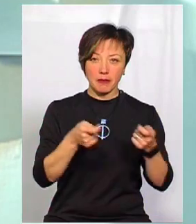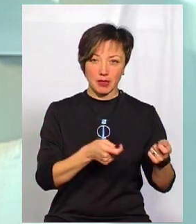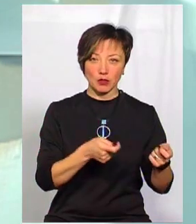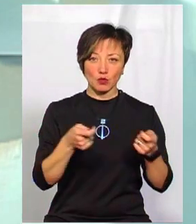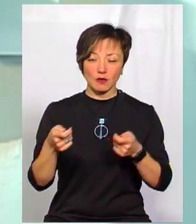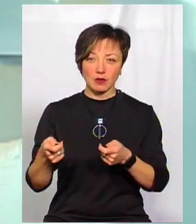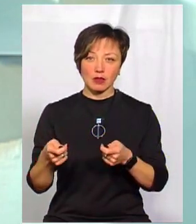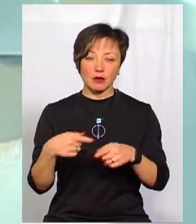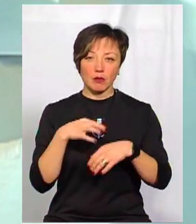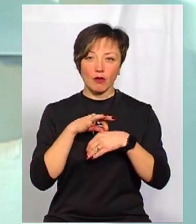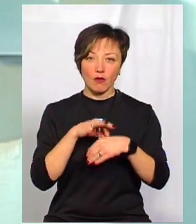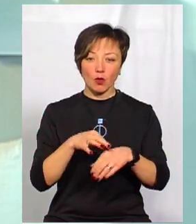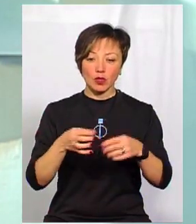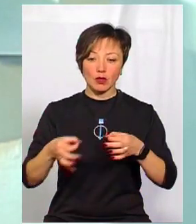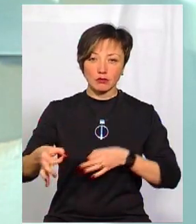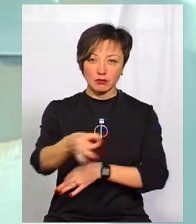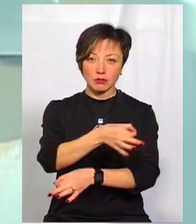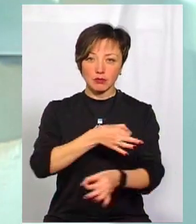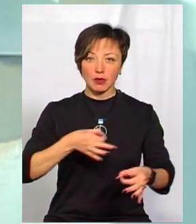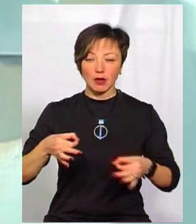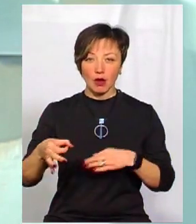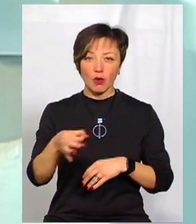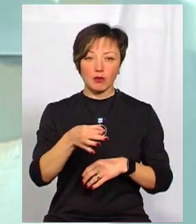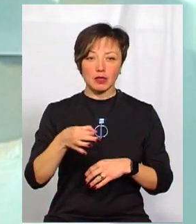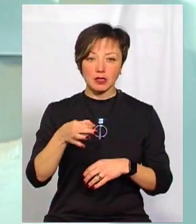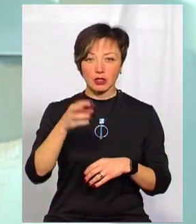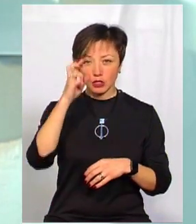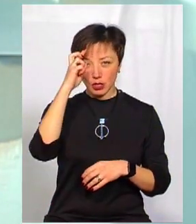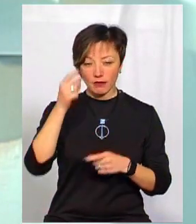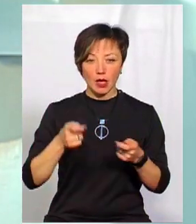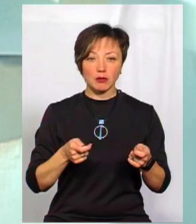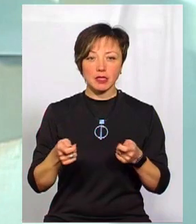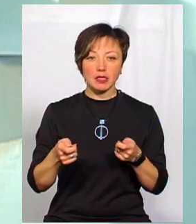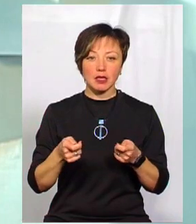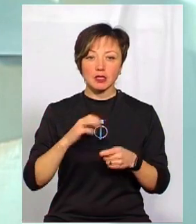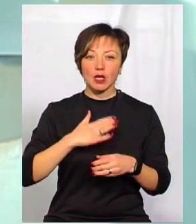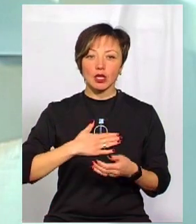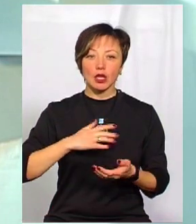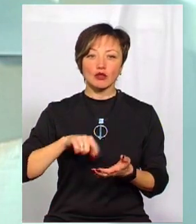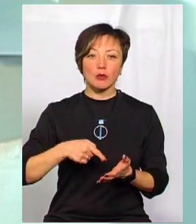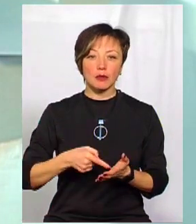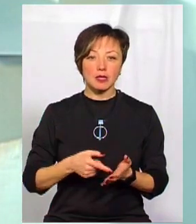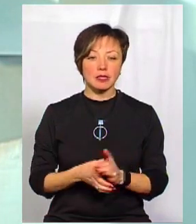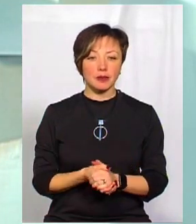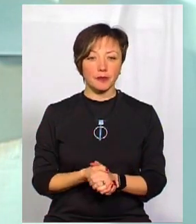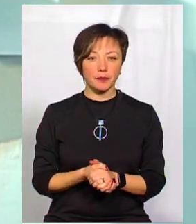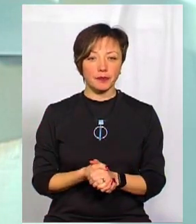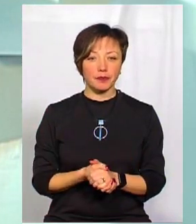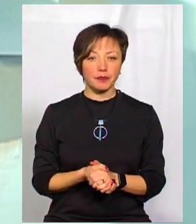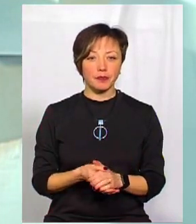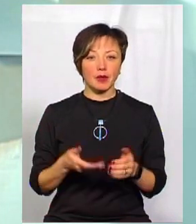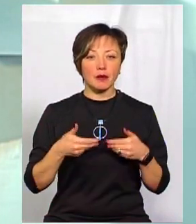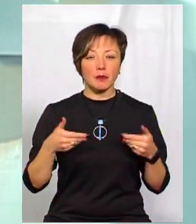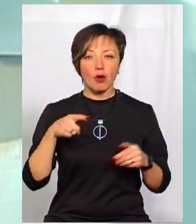сьогодні проводили круглий стіл в обласній державній адміністрації нашого міста.